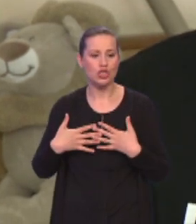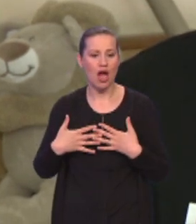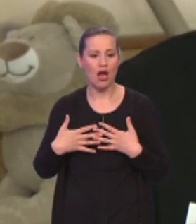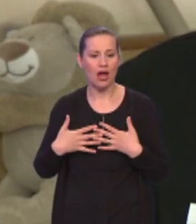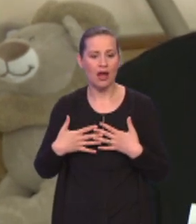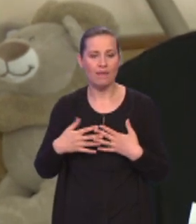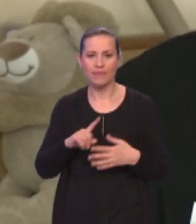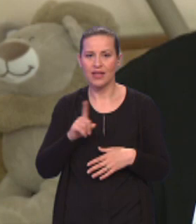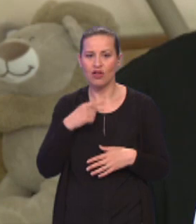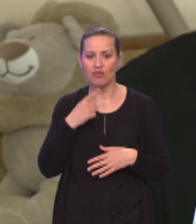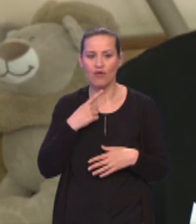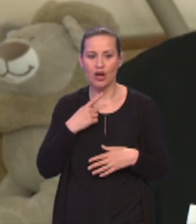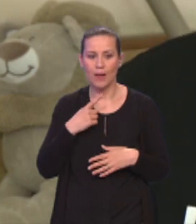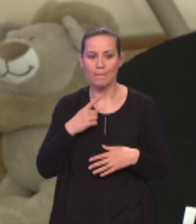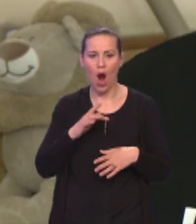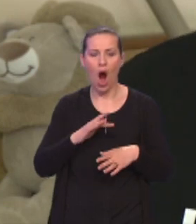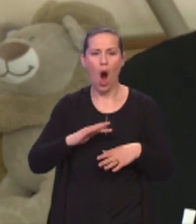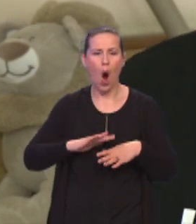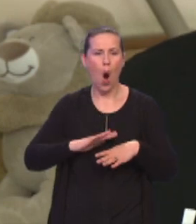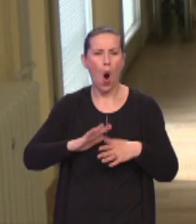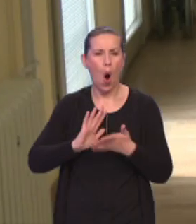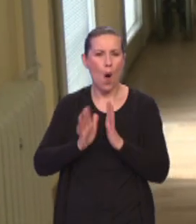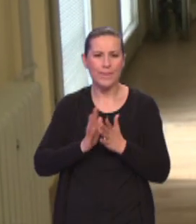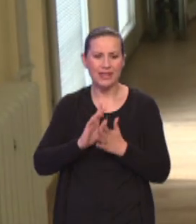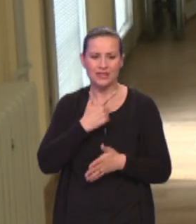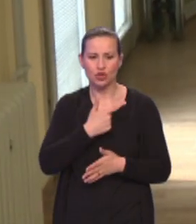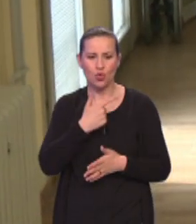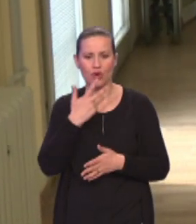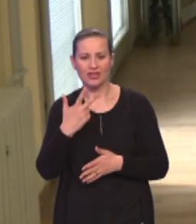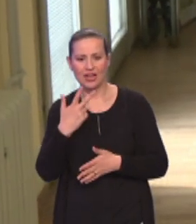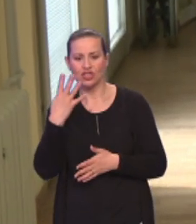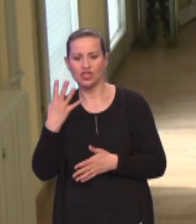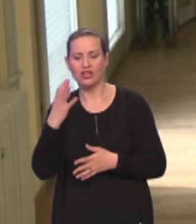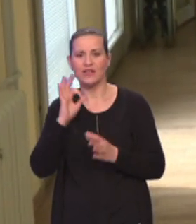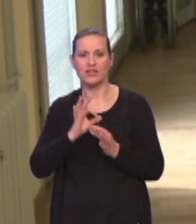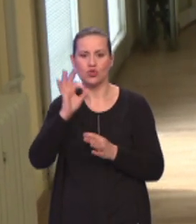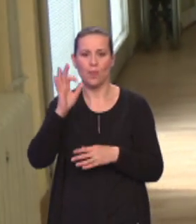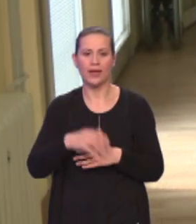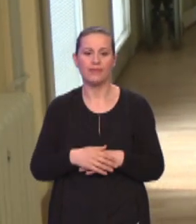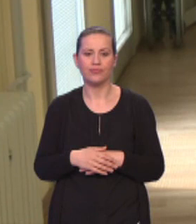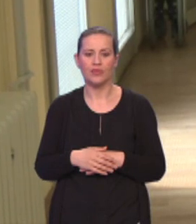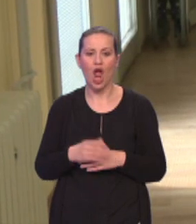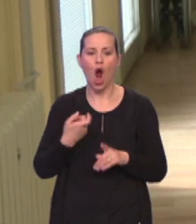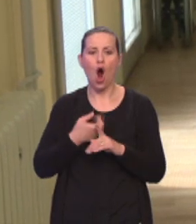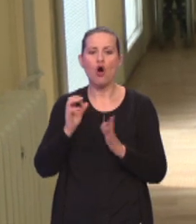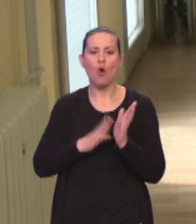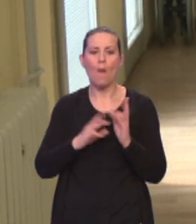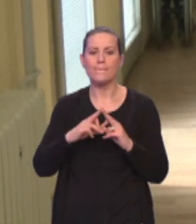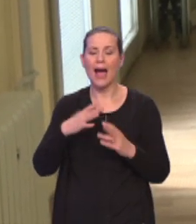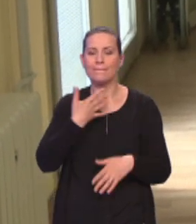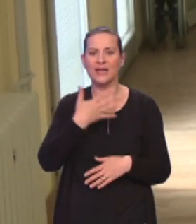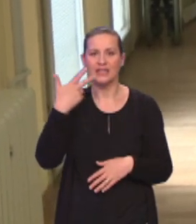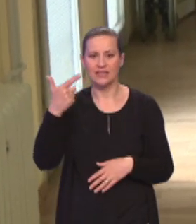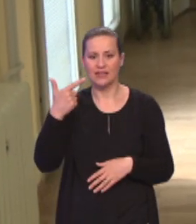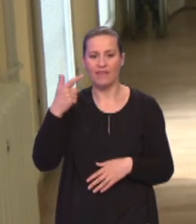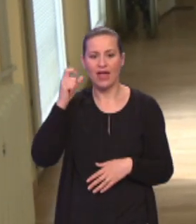a da ne govorim opeklene drugog, trećeg, četvrtog stupnja. U komi je bio puna 52 dana. Nakon